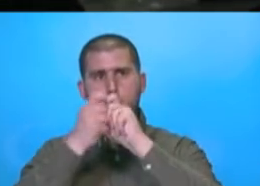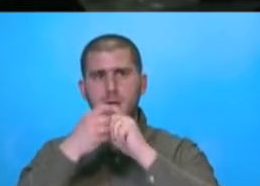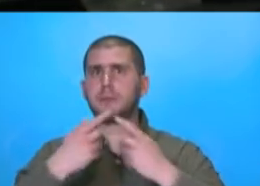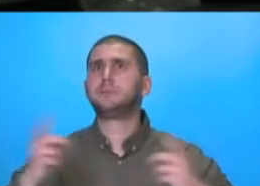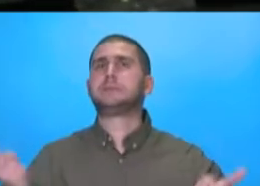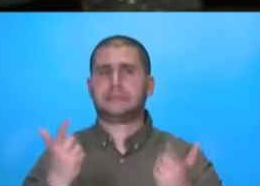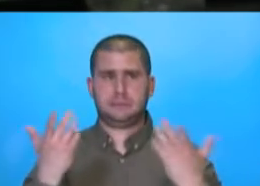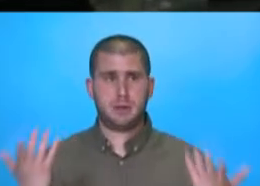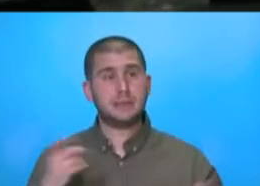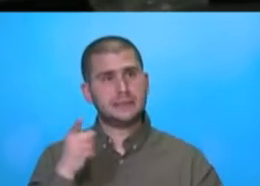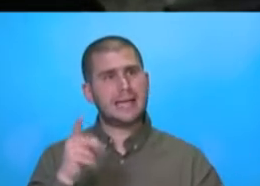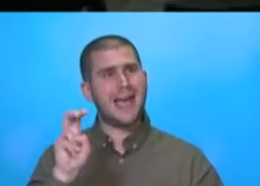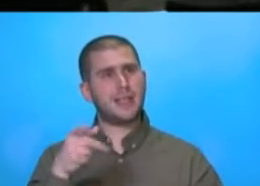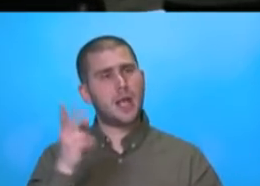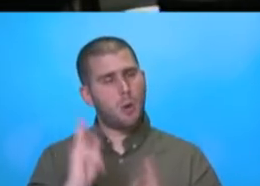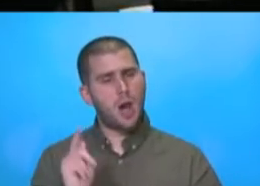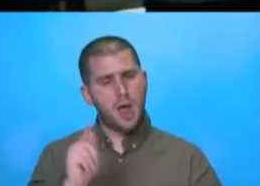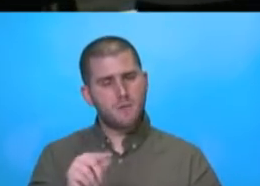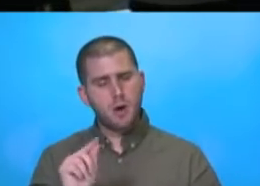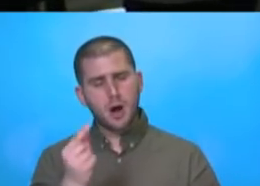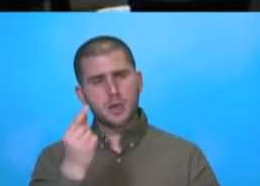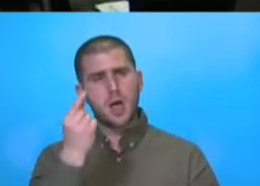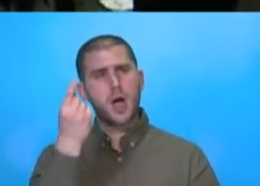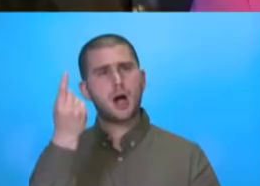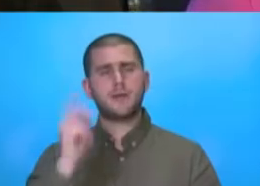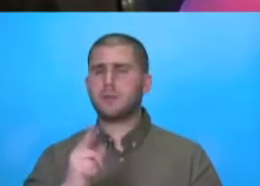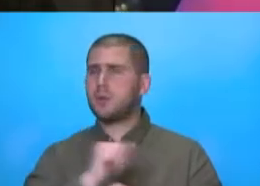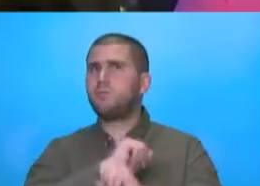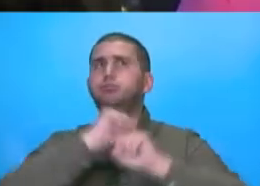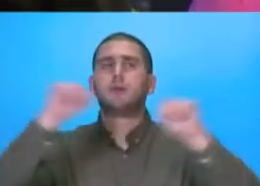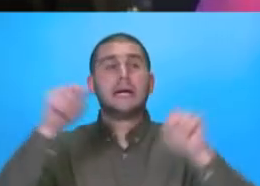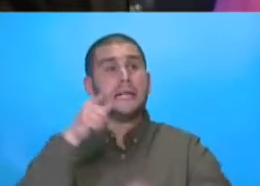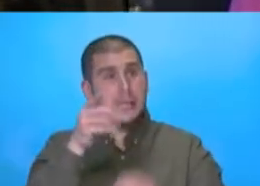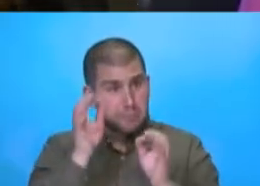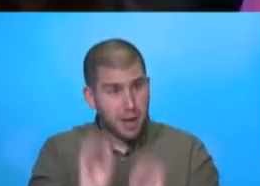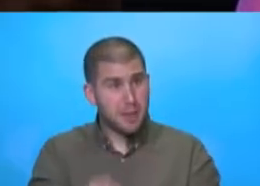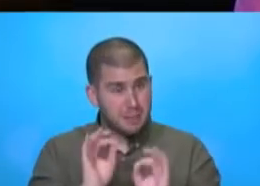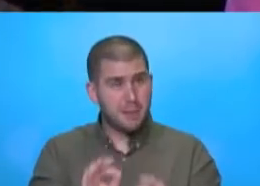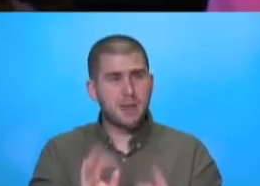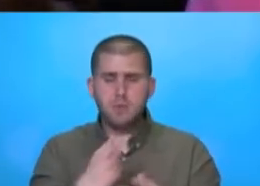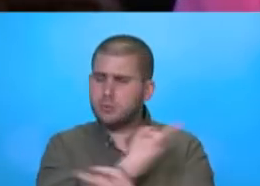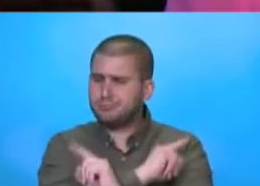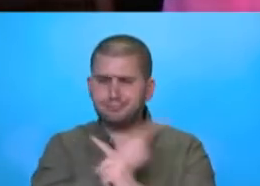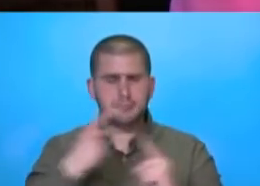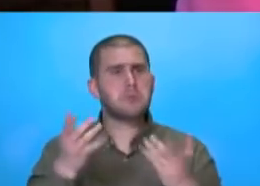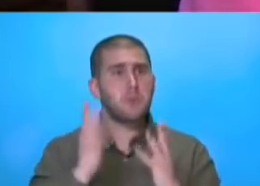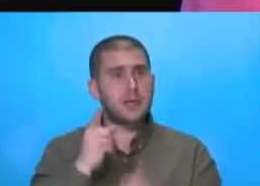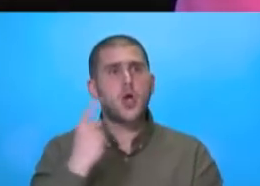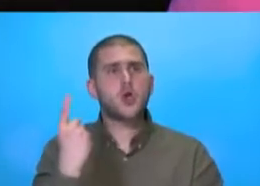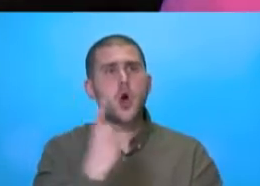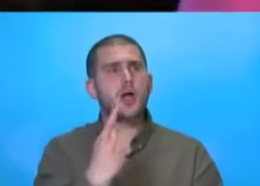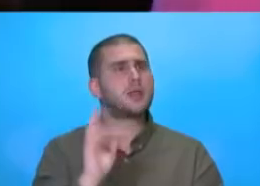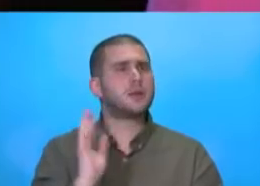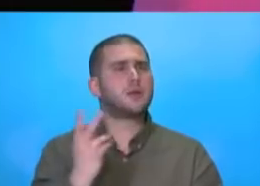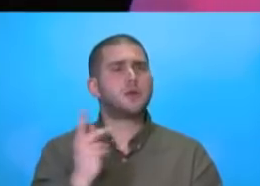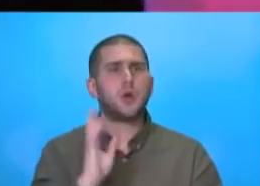ענקית. כי זאת עדן. היא יכולה לבוא בקטן ומתפוצץ לגדול. היא באמת, באמת כל כך ורסטילית. זה כל אחד מה מתחבר באותו